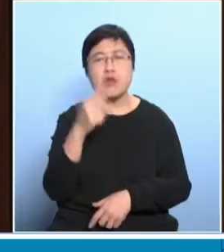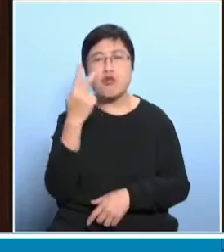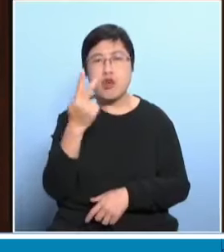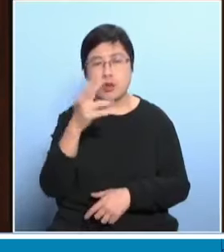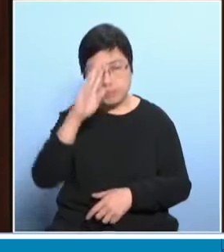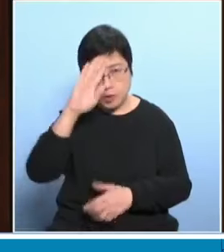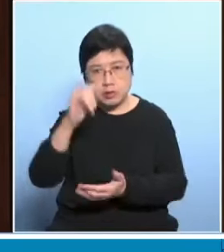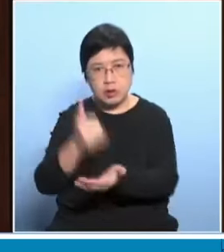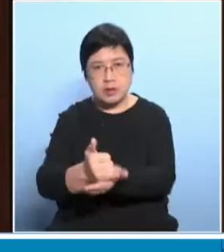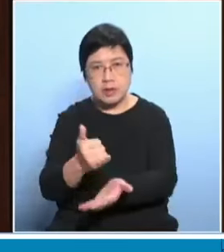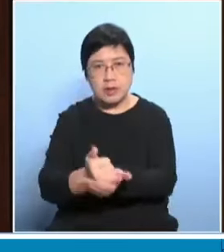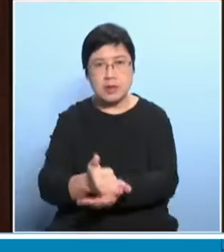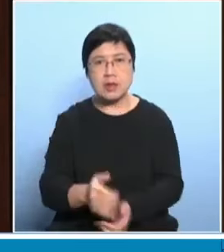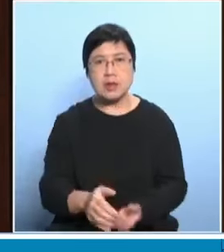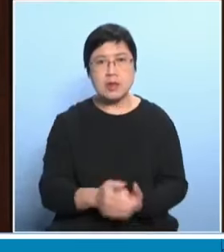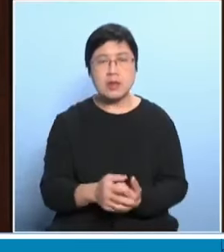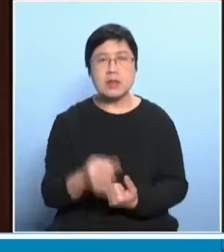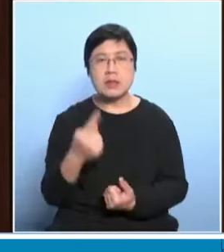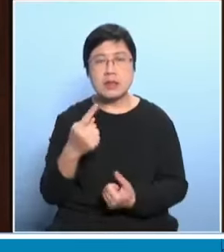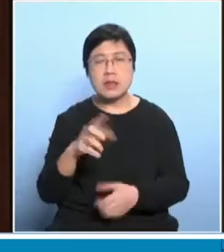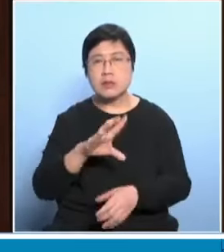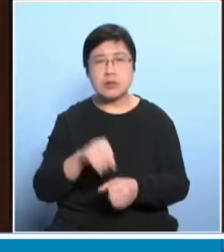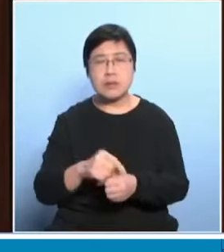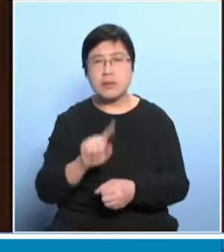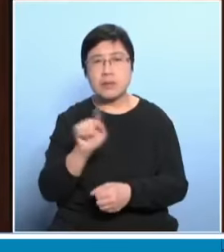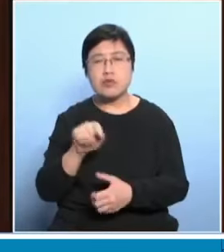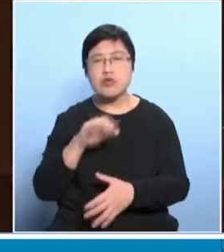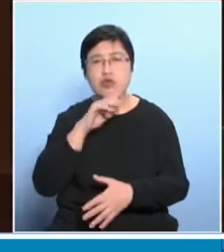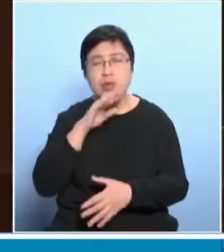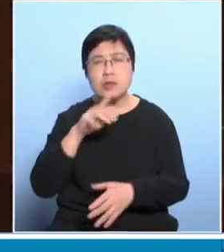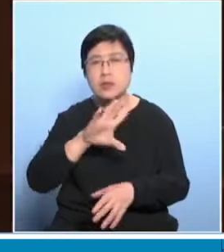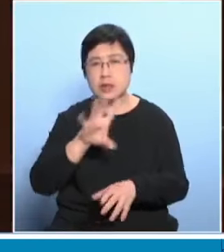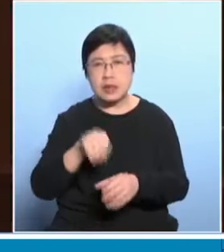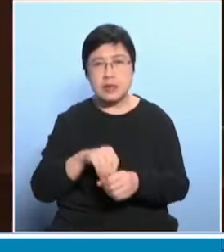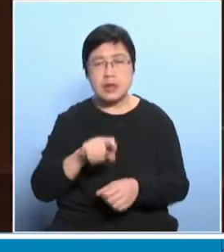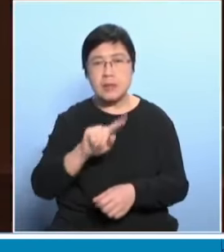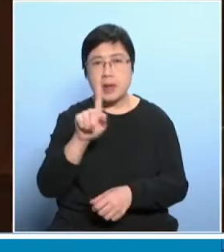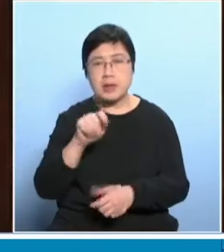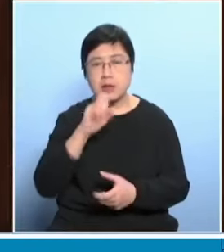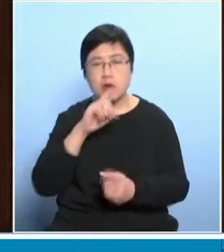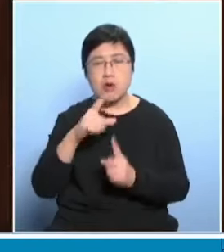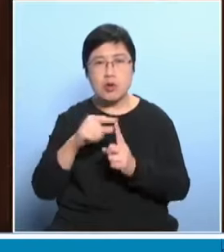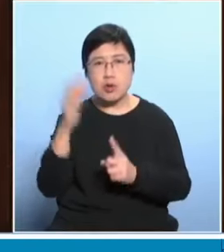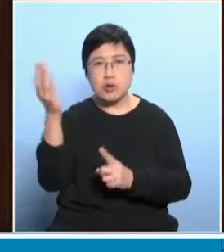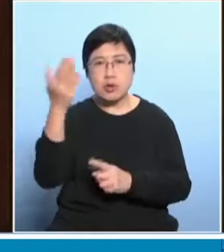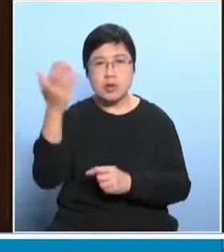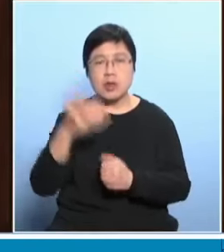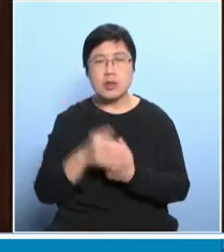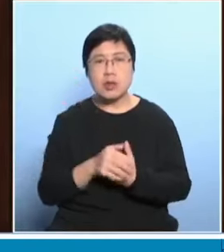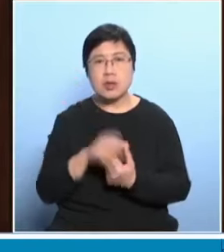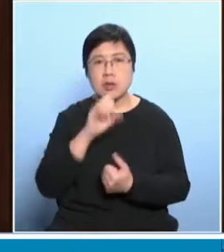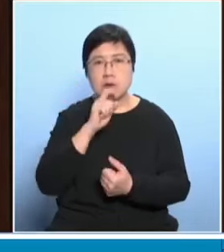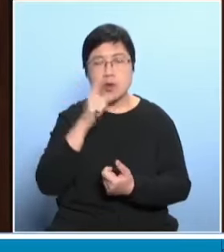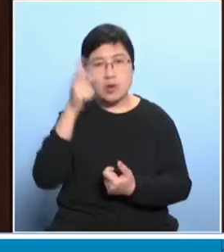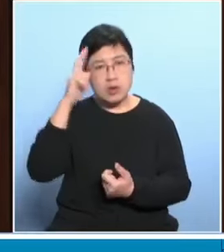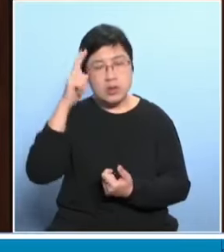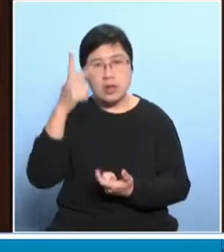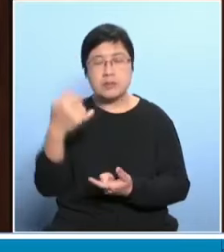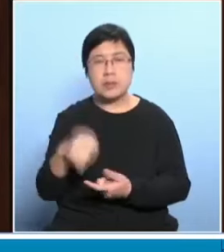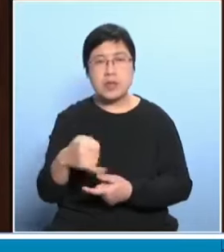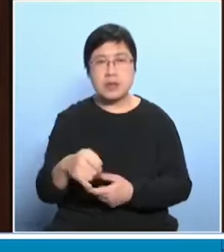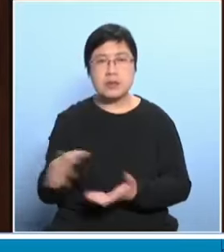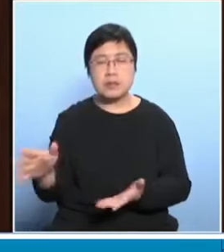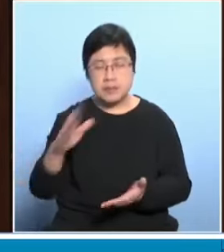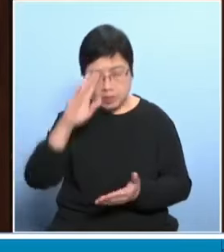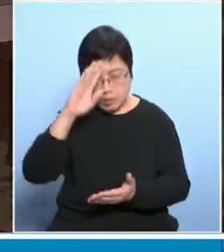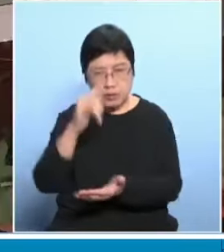了，請你坐下，局長 一個整體的問題 例如如果你整體問題講旅遊，我想你是講兩天都講不完的，請